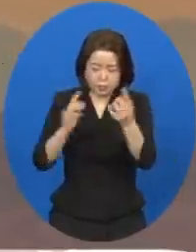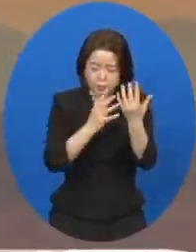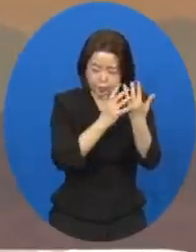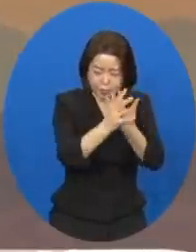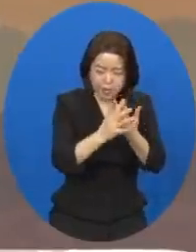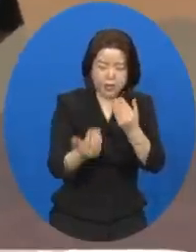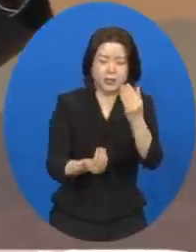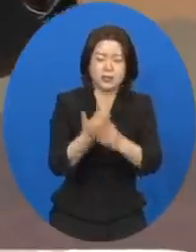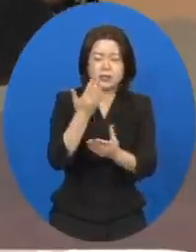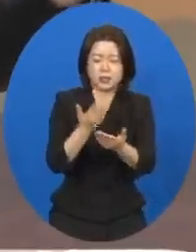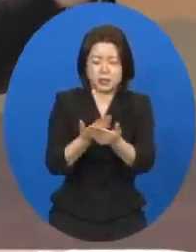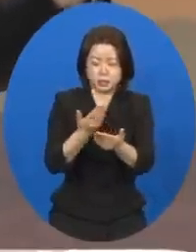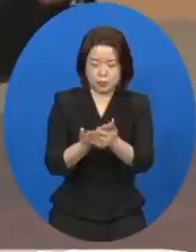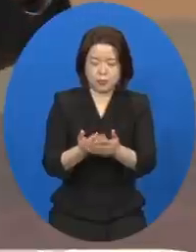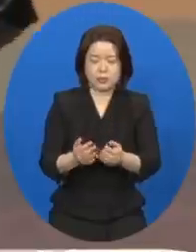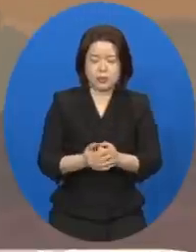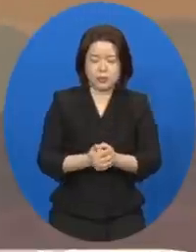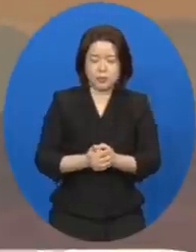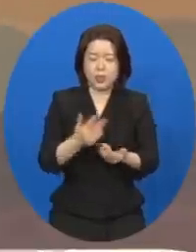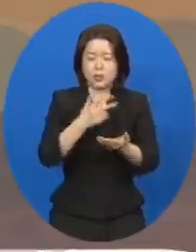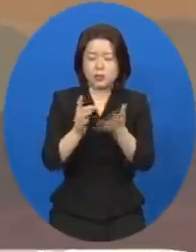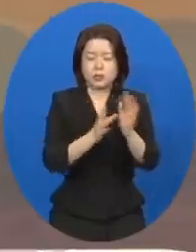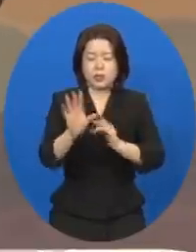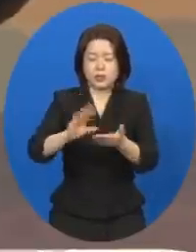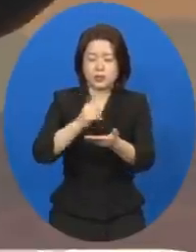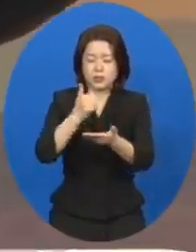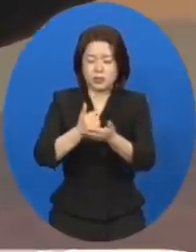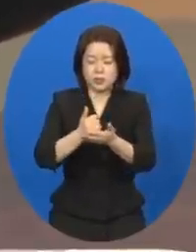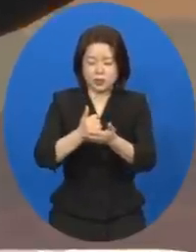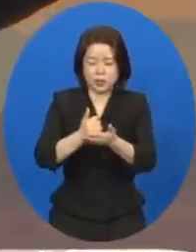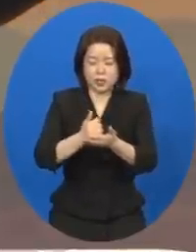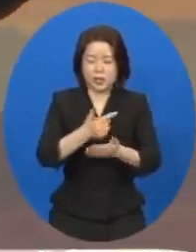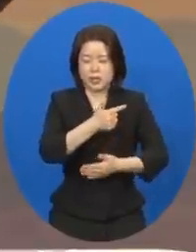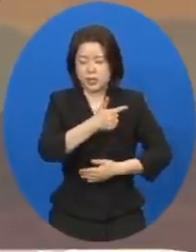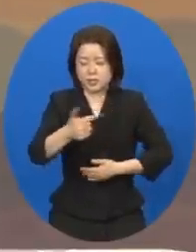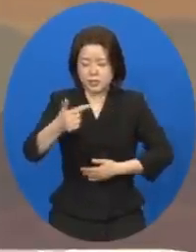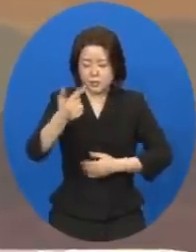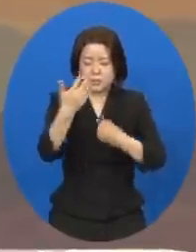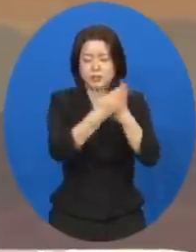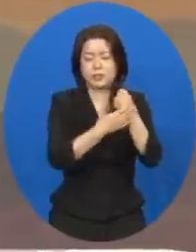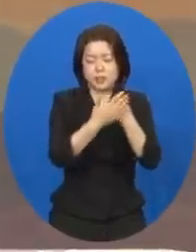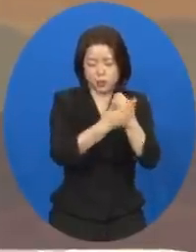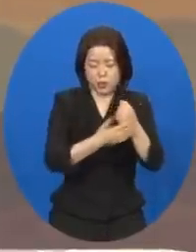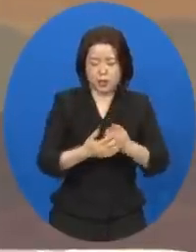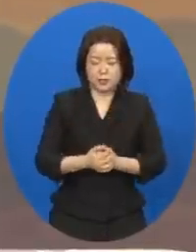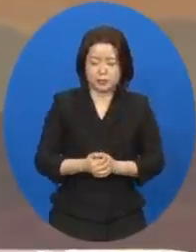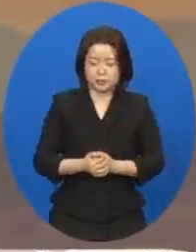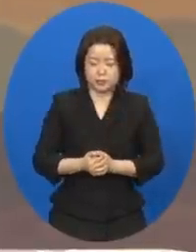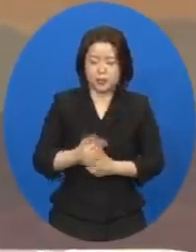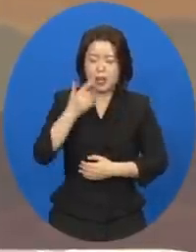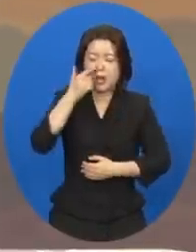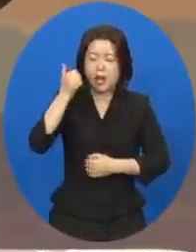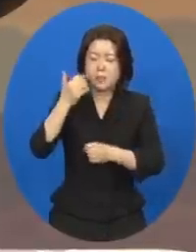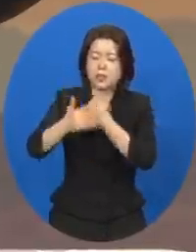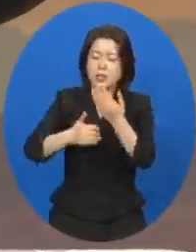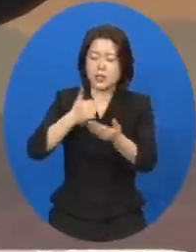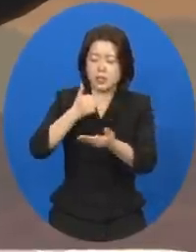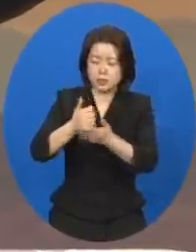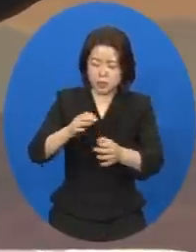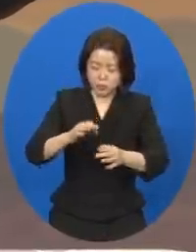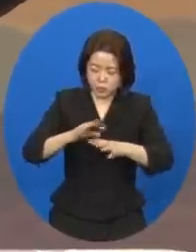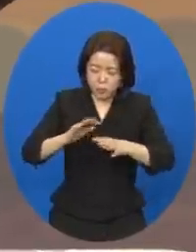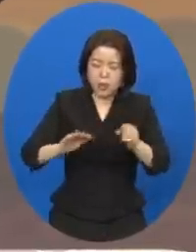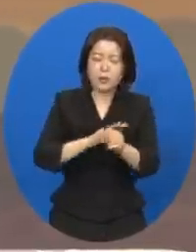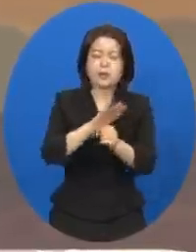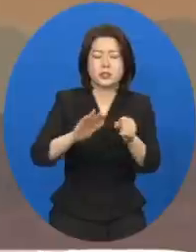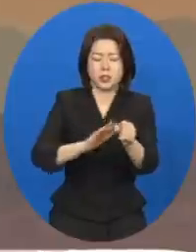일어나게 하옵소서. 주 예수 그리스도의 크신 은혜와 아버지 하나님의 놀라우신